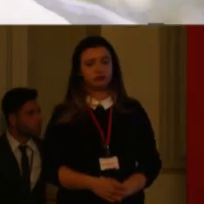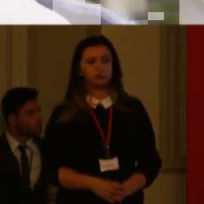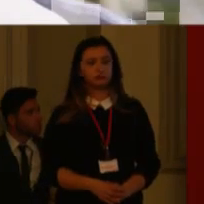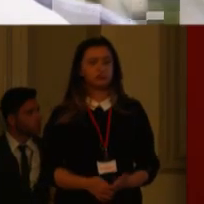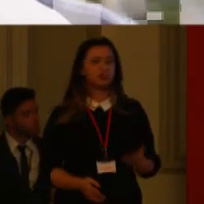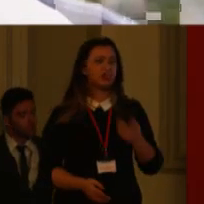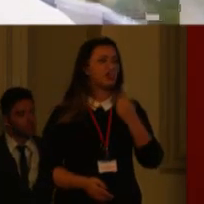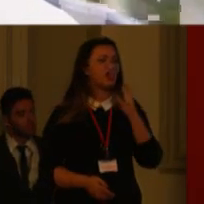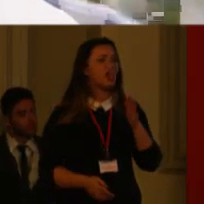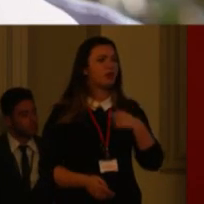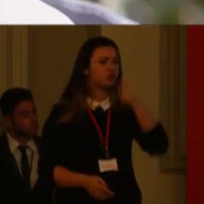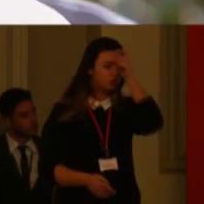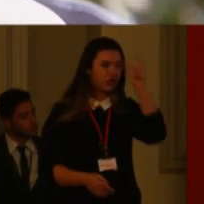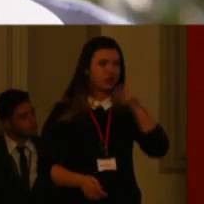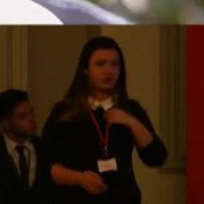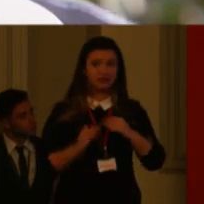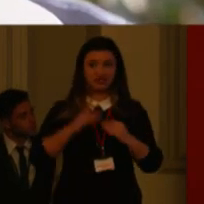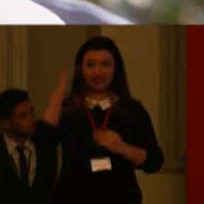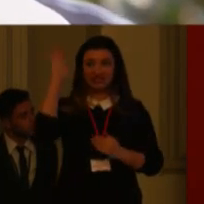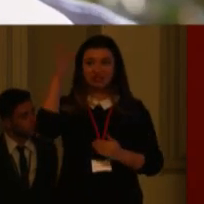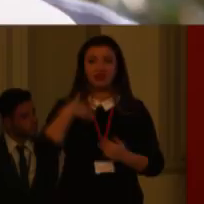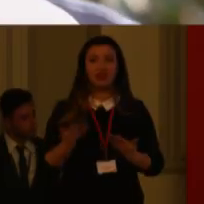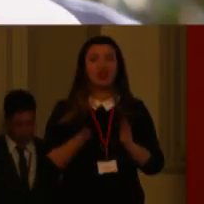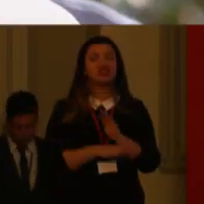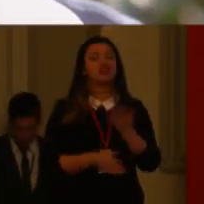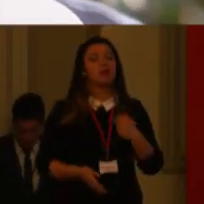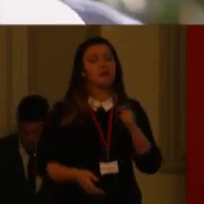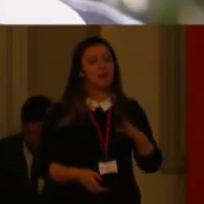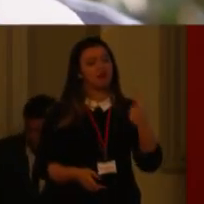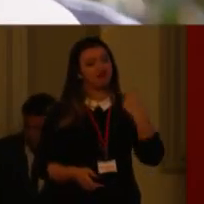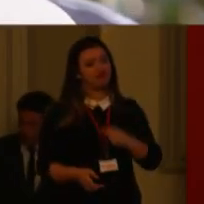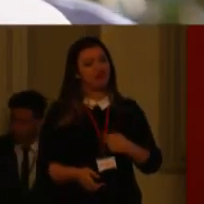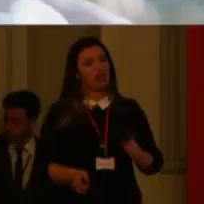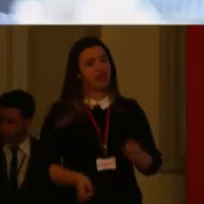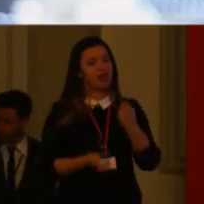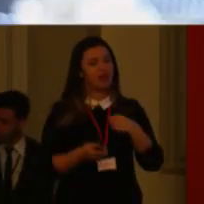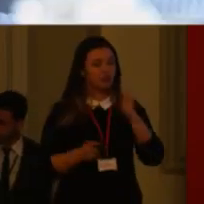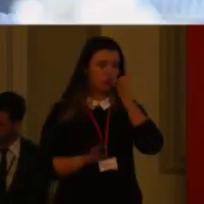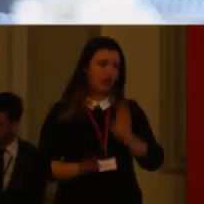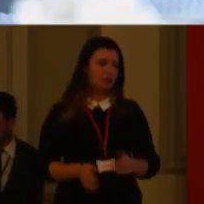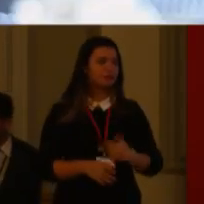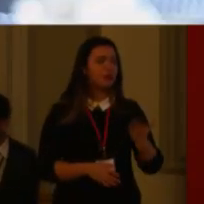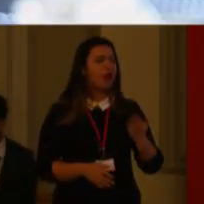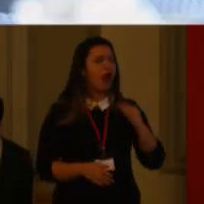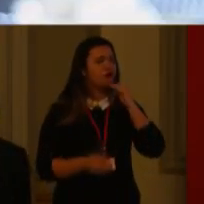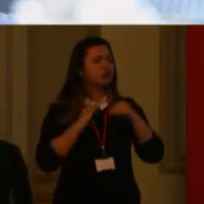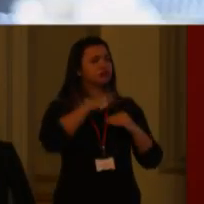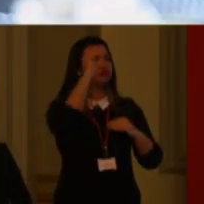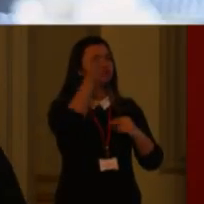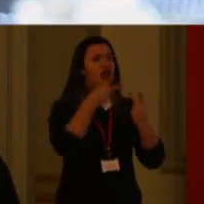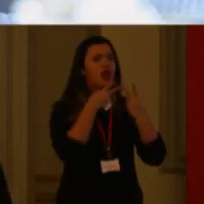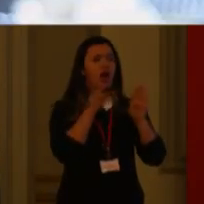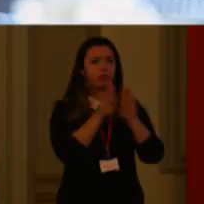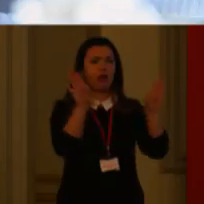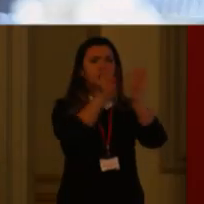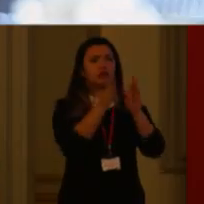Herhalde Türkiye'den çıksam başka bir yerde barınamam. Yani başka bir şehirde yapamam herhalde. Fakat hani yurt dışına da kapılarım kapalı değil.